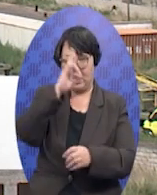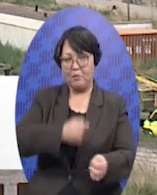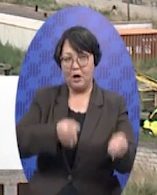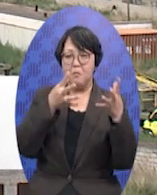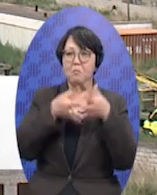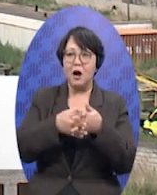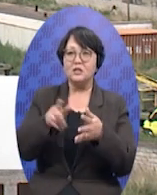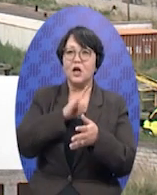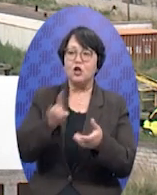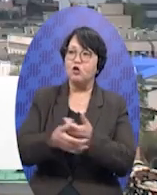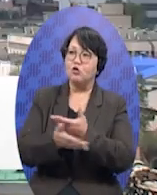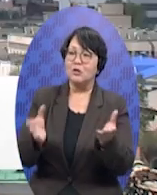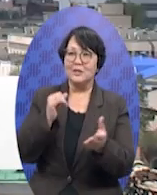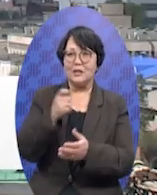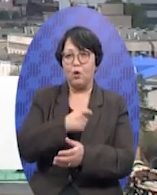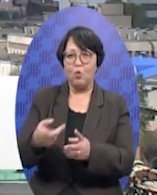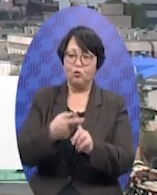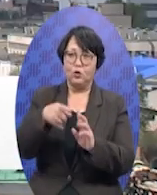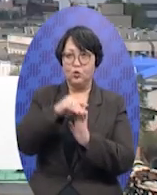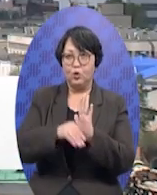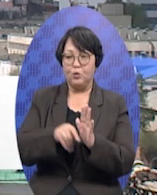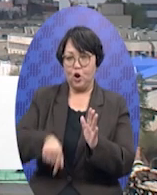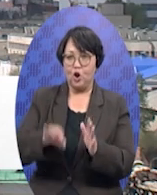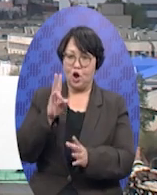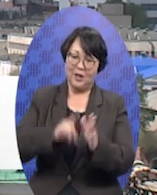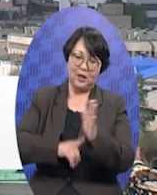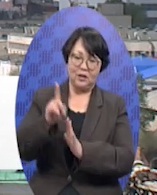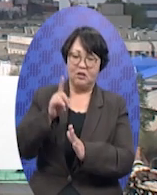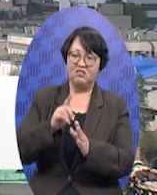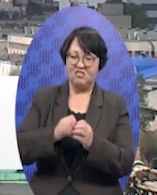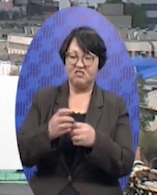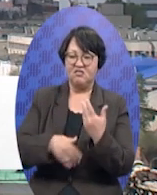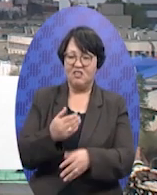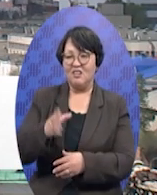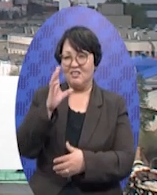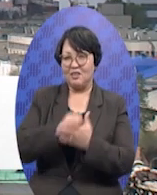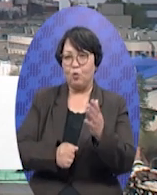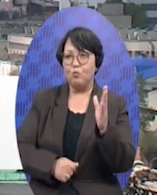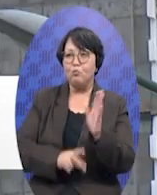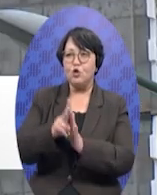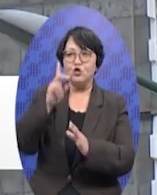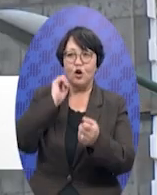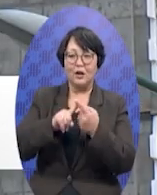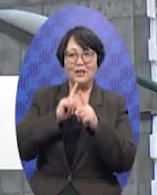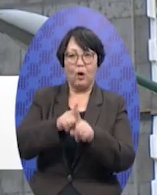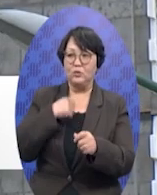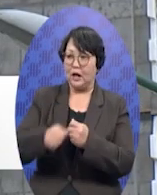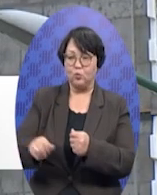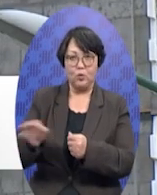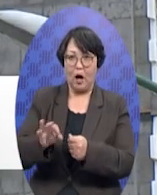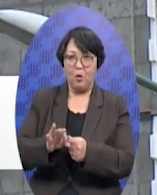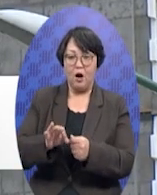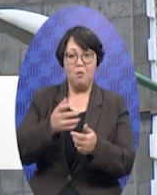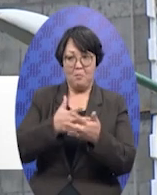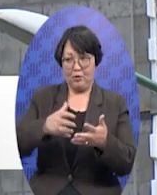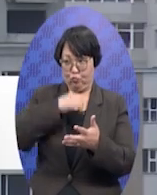зээлийн санхүүжилтийн журам энэ оны эхнээс хэрэгжиж эхэлсэн. Энэхүү журмаар санхүүжилтийн их үсрийг зориултын дагуу зарцуулаагүй шаардлага хангасан иргэний